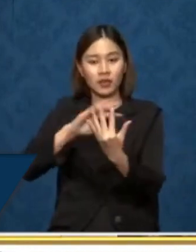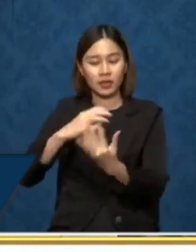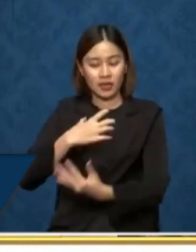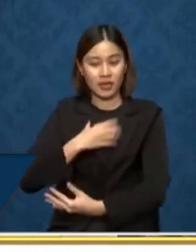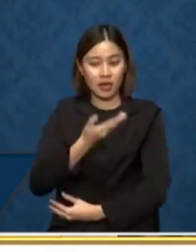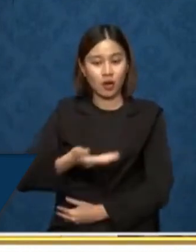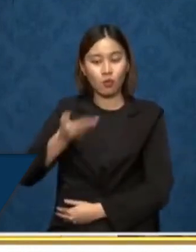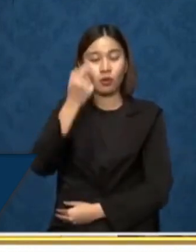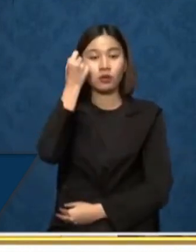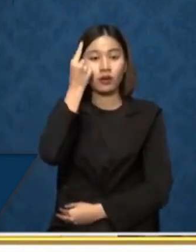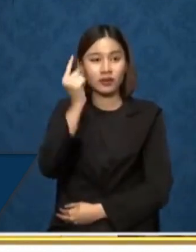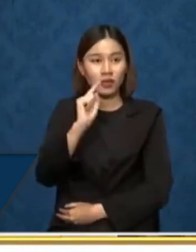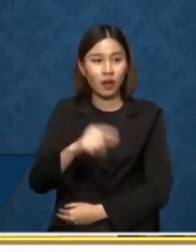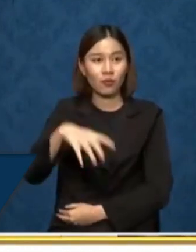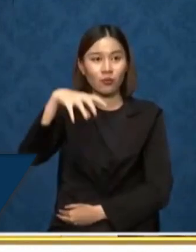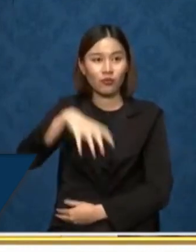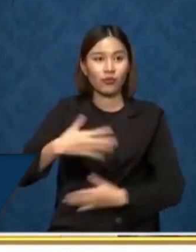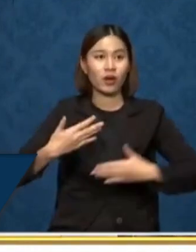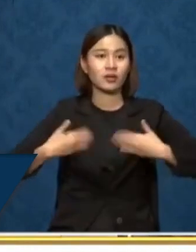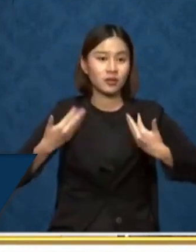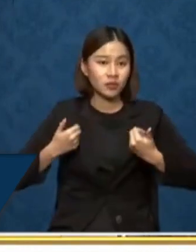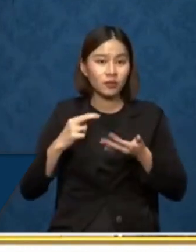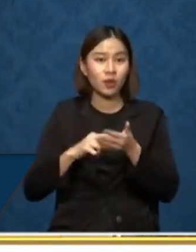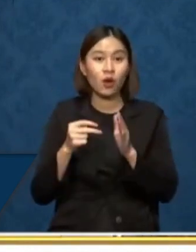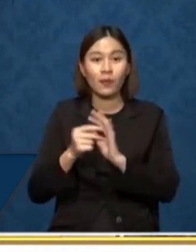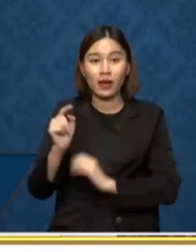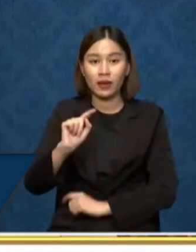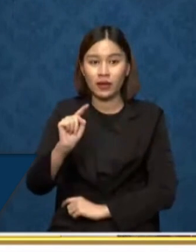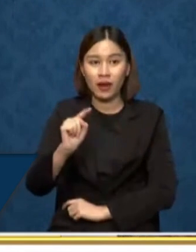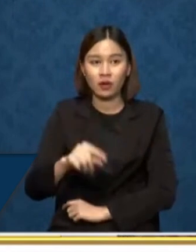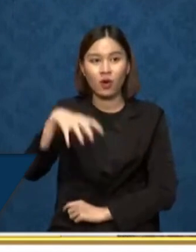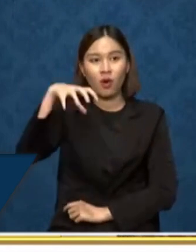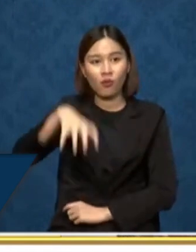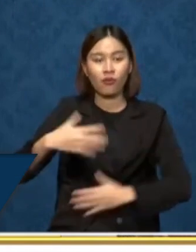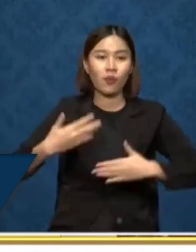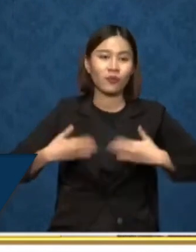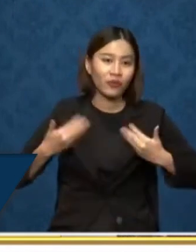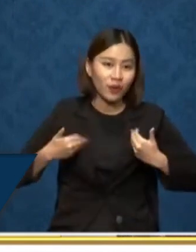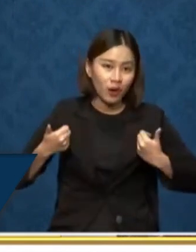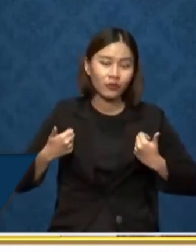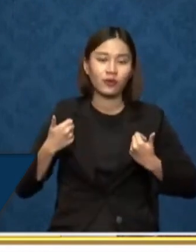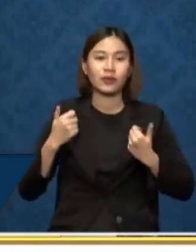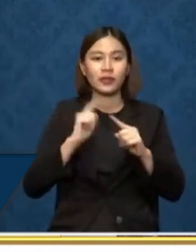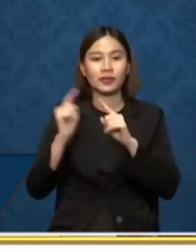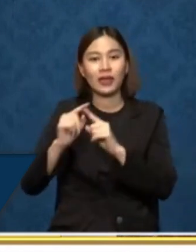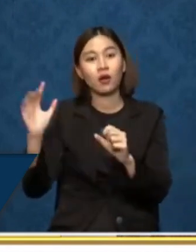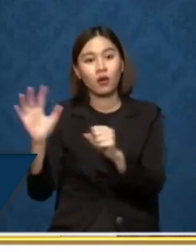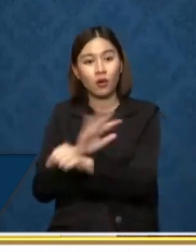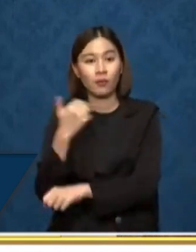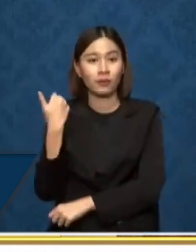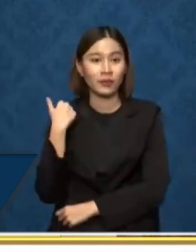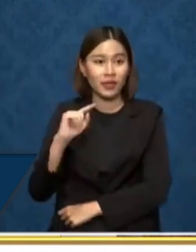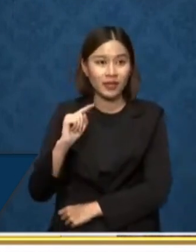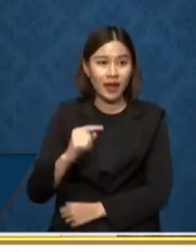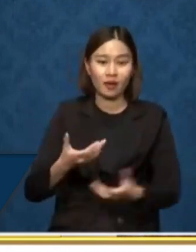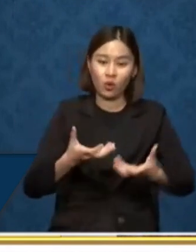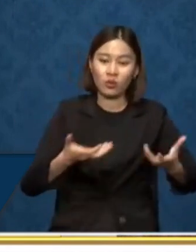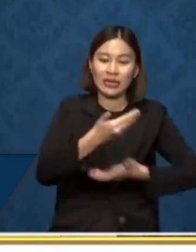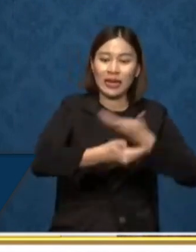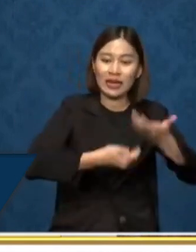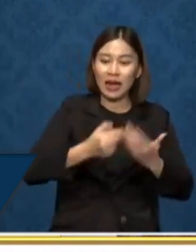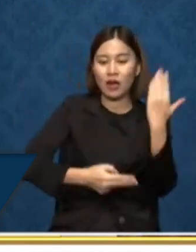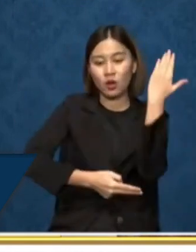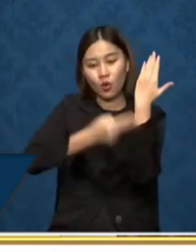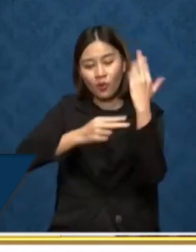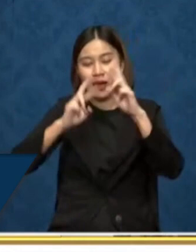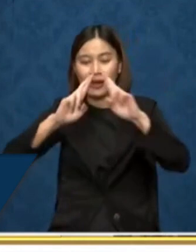ความเข้าใจนะครับว่า entertainment complex มันคืออะไรครับมันคือสถานบันเทิงแบบครบวงจรนะครับผมไม่ว่าจะเป็นห้างสรรพสินค้าโรง